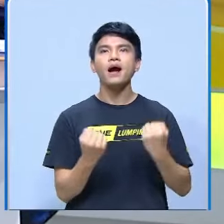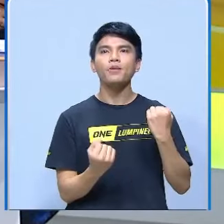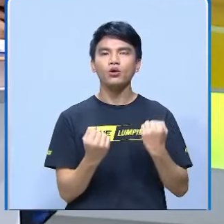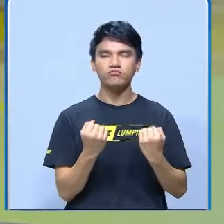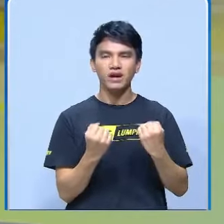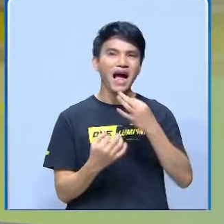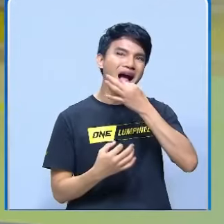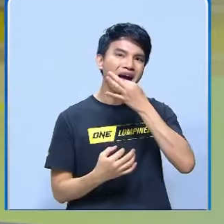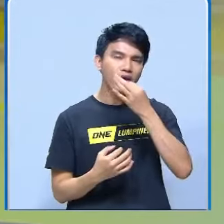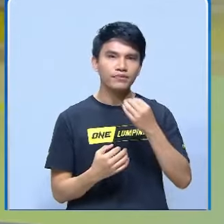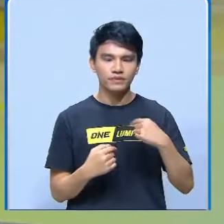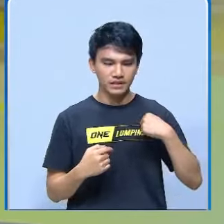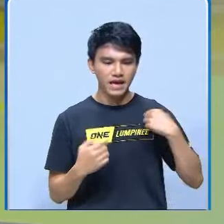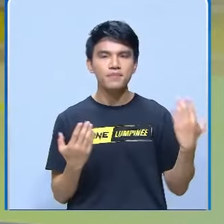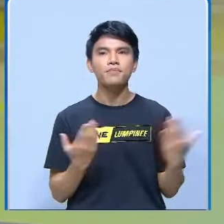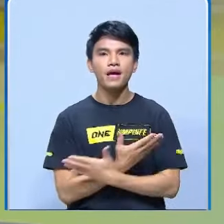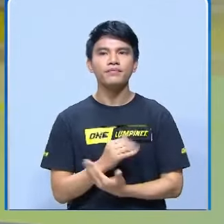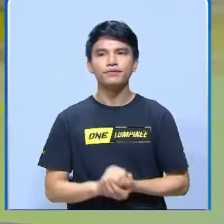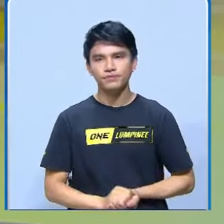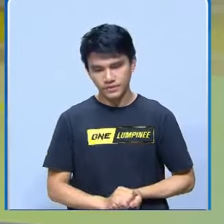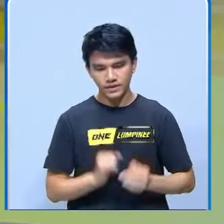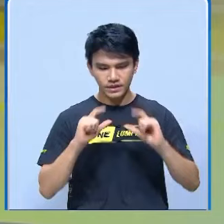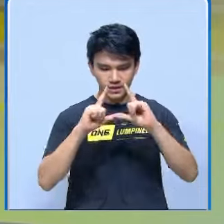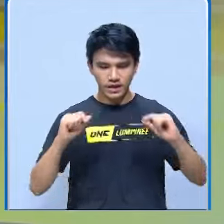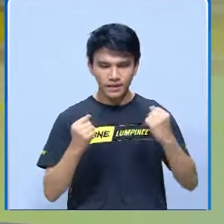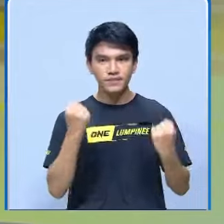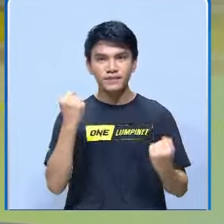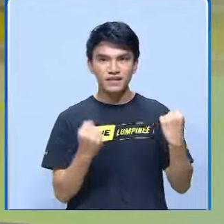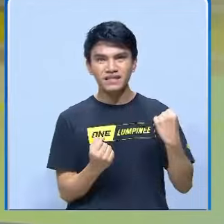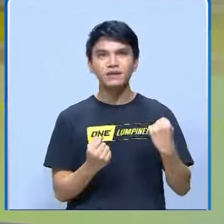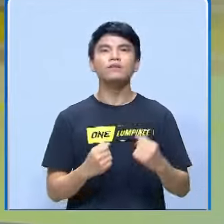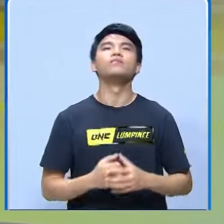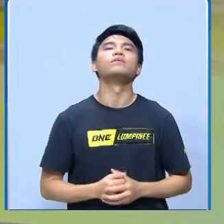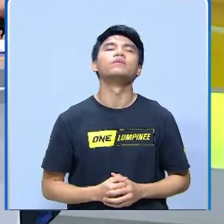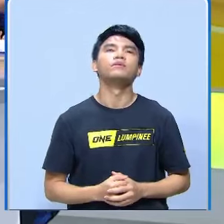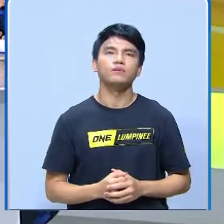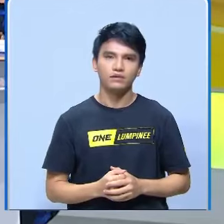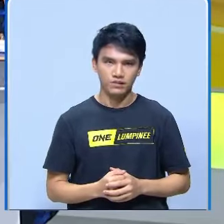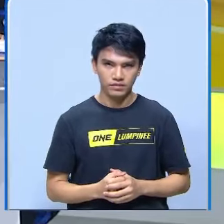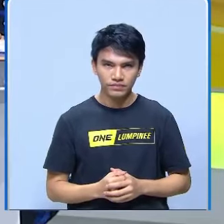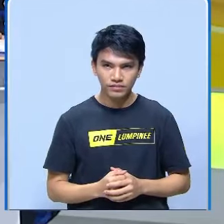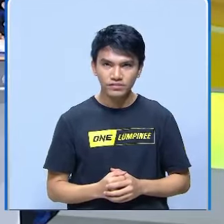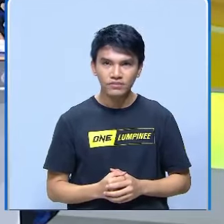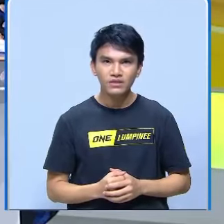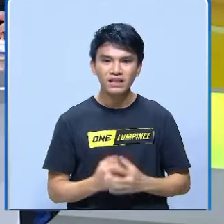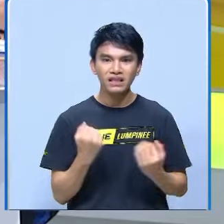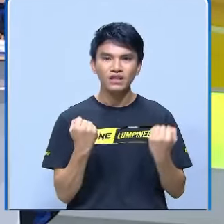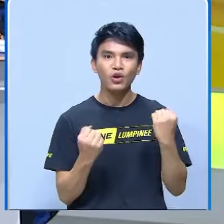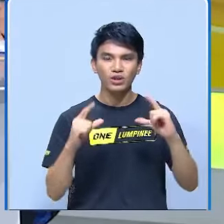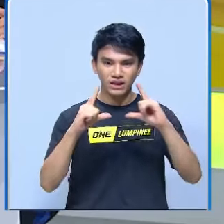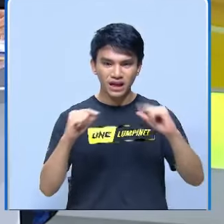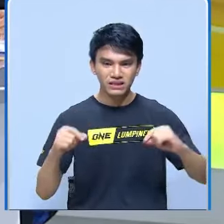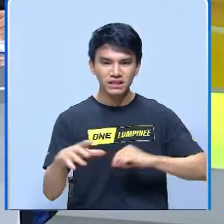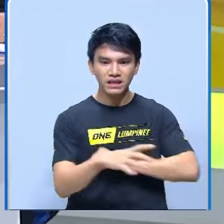ๆอ้าวเปลี่ยนใจไม่ขับแล้วรถโดยสารจะไปขับแท็กซี่แต่แท็กซี่ที่ว่าเนี่ยไปก่อเหตุปล้นเขามาจะเอาไปต